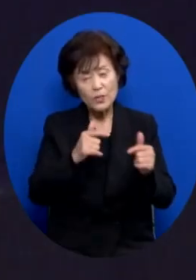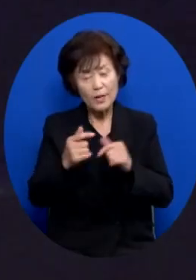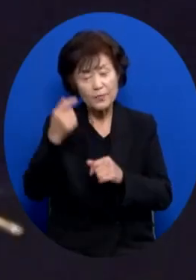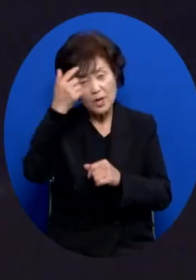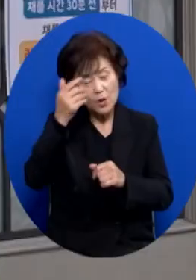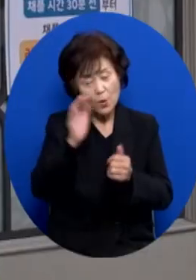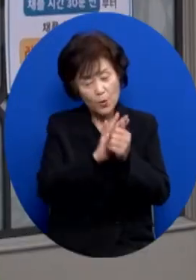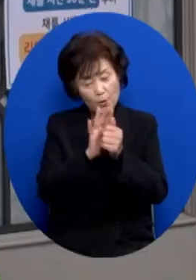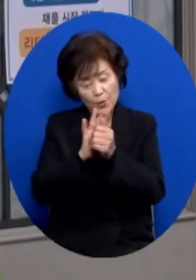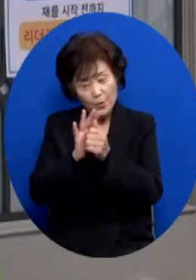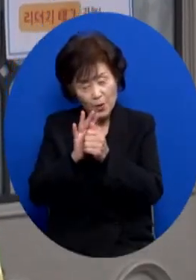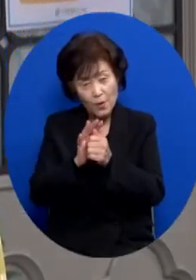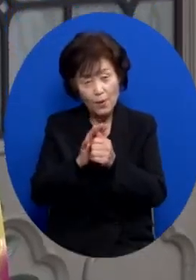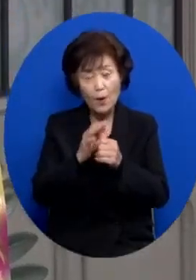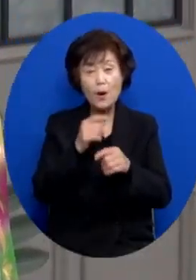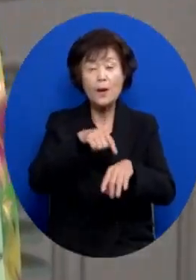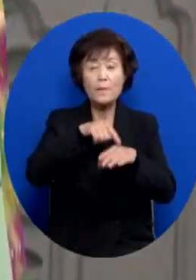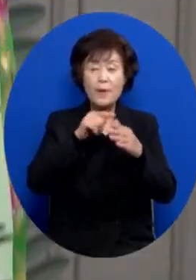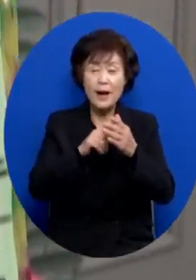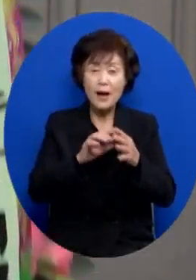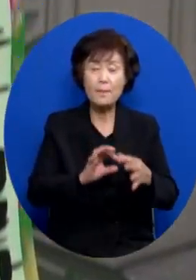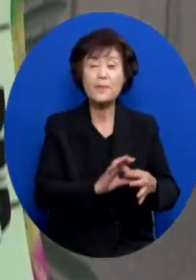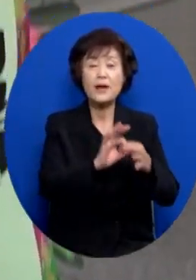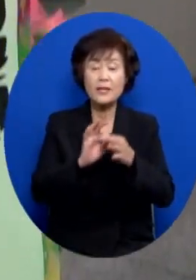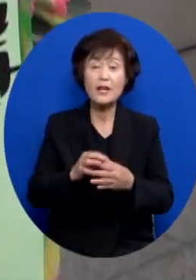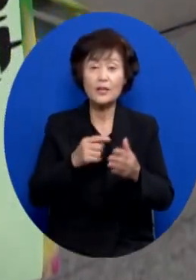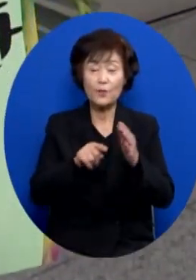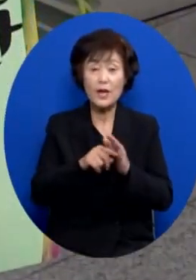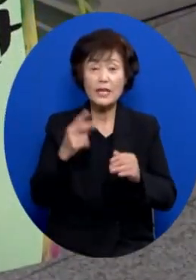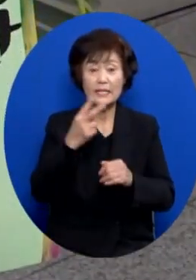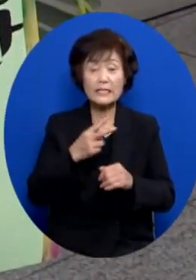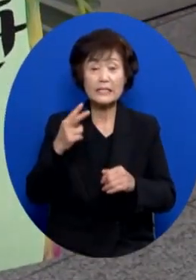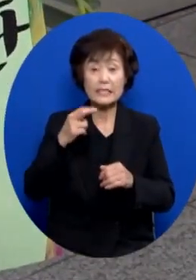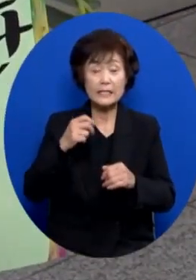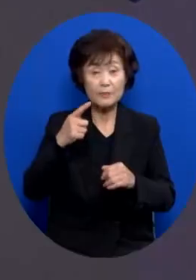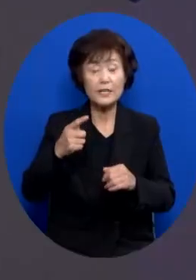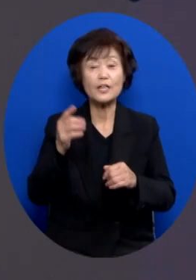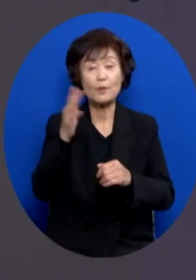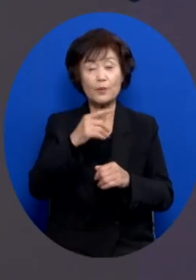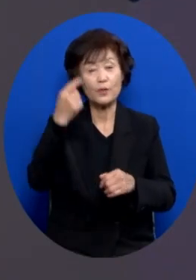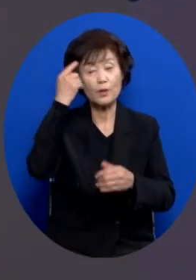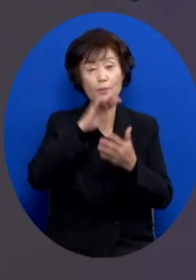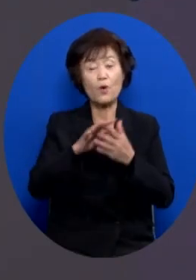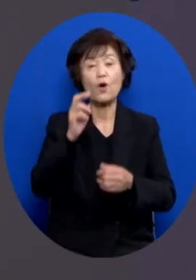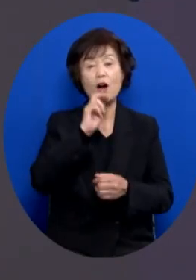서로의 마음을 이어가고자 2021년부터 평화음악회를 전개하고 있습니다.